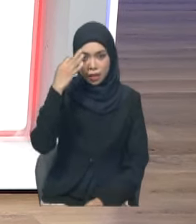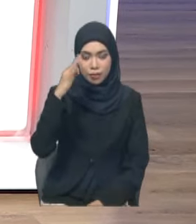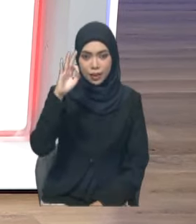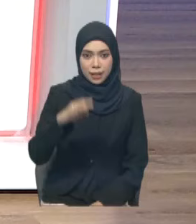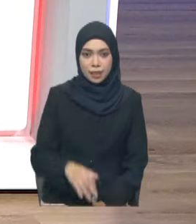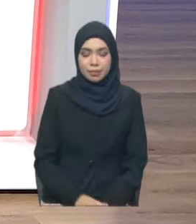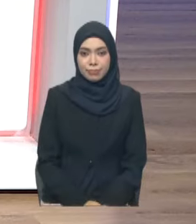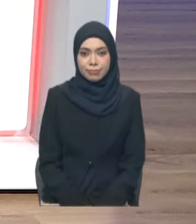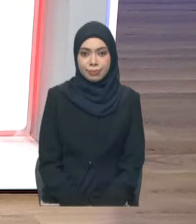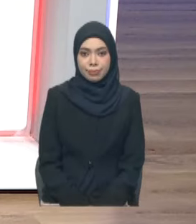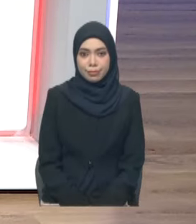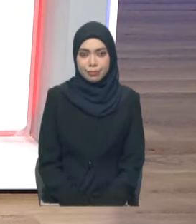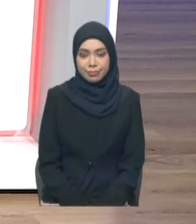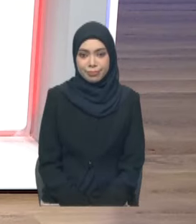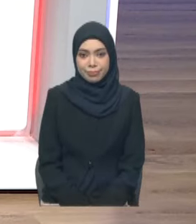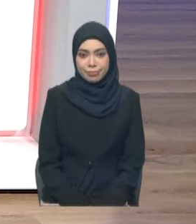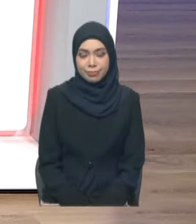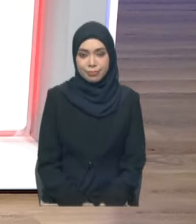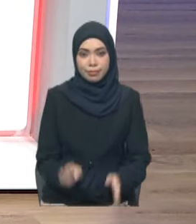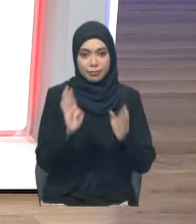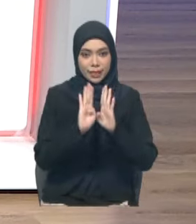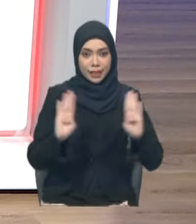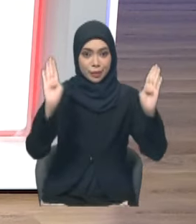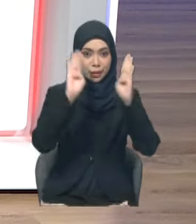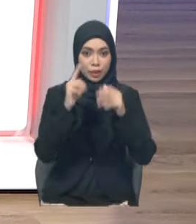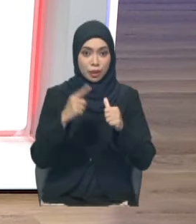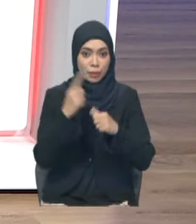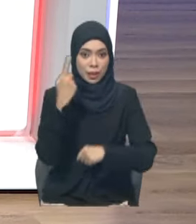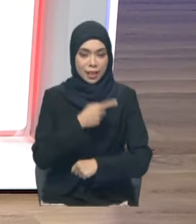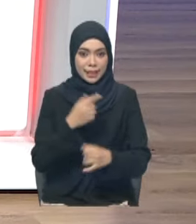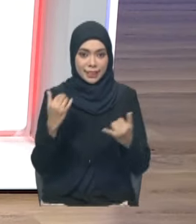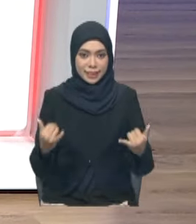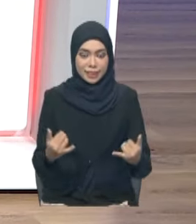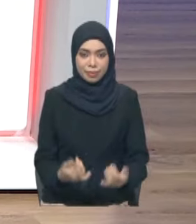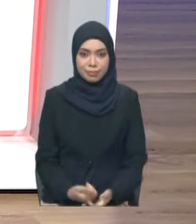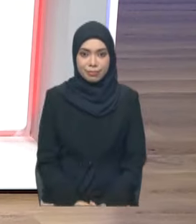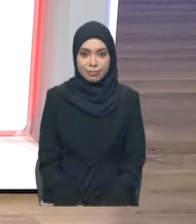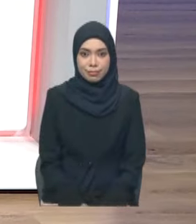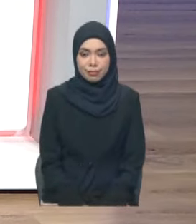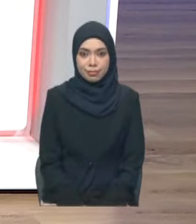Suhaili. Dan saya Norbaizura Endi. Berita-berita utama malam ini.